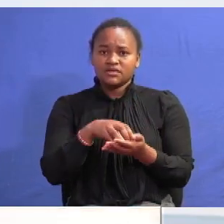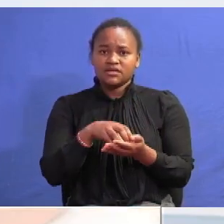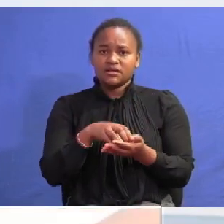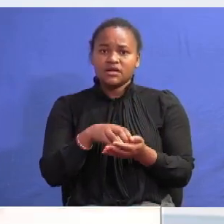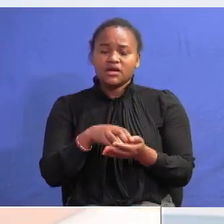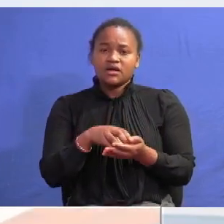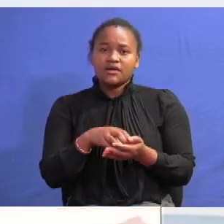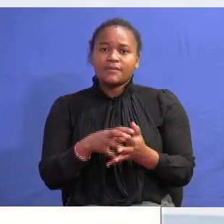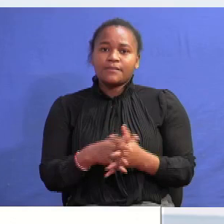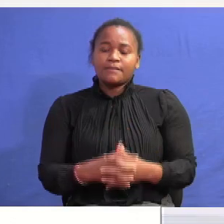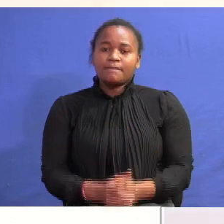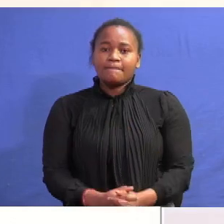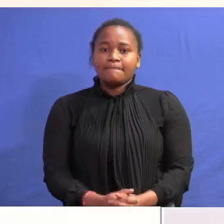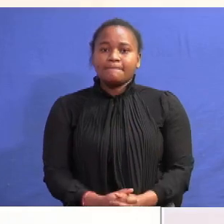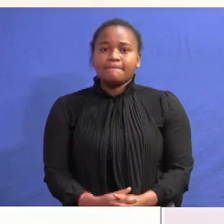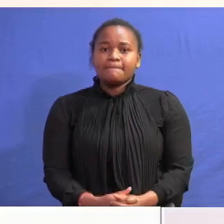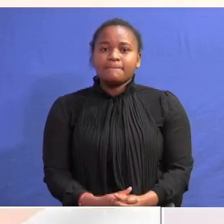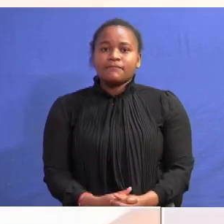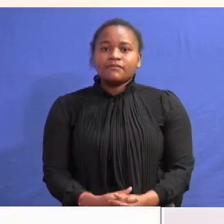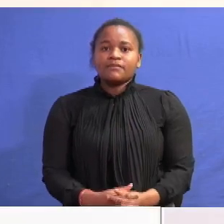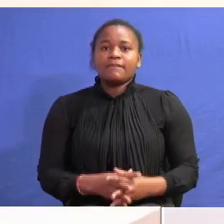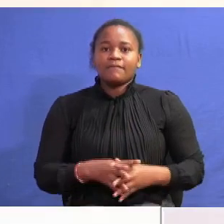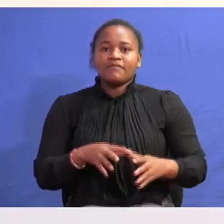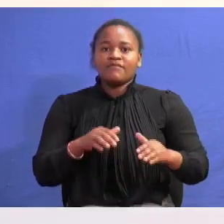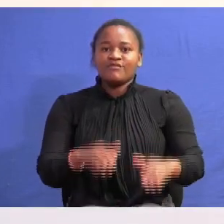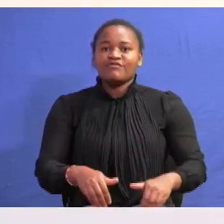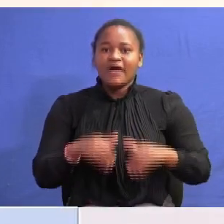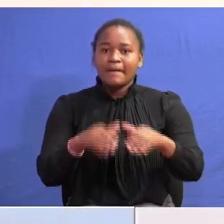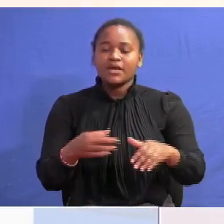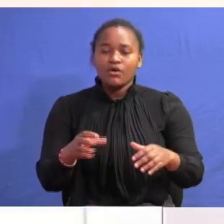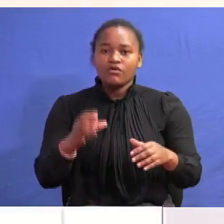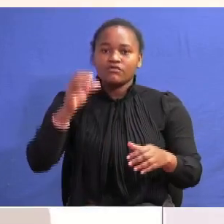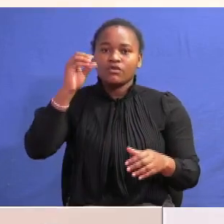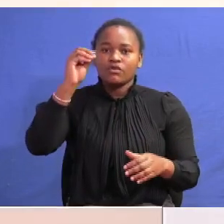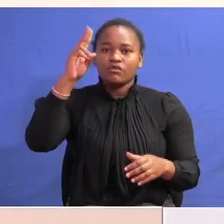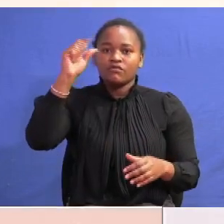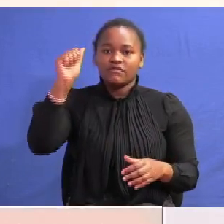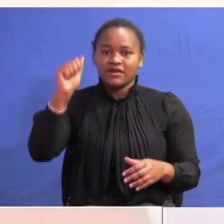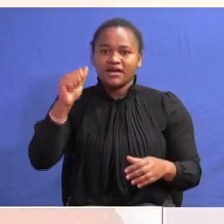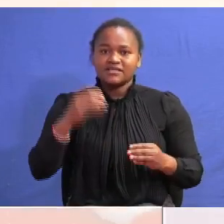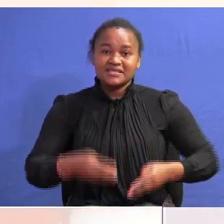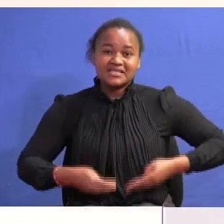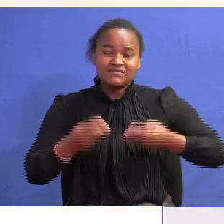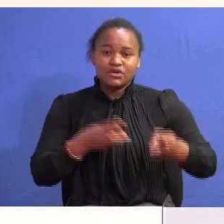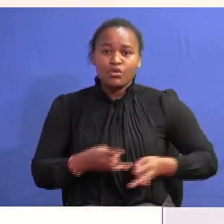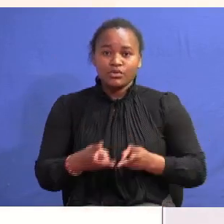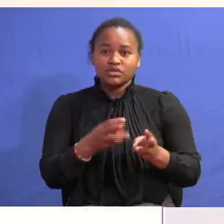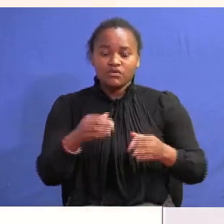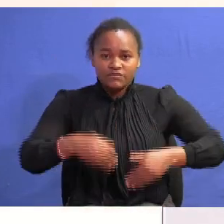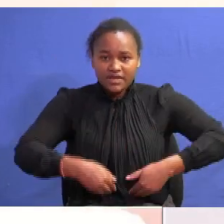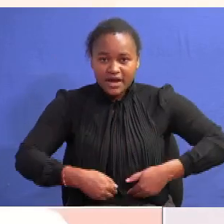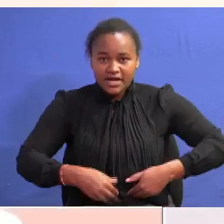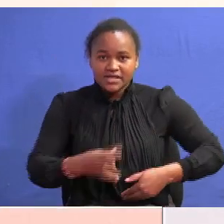iko chini ya kiwambo chako. Kilimo cha parachichi aina ya Hass nchini Kenya kinatoa fursa nzuri kwa vijana na